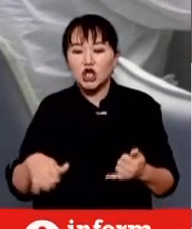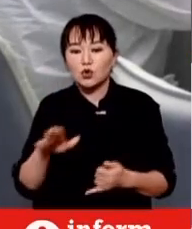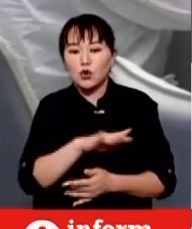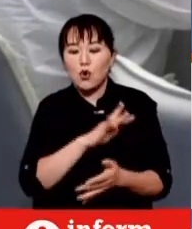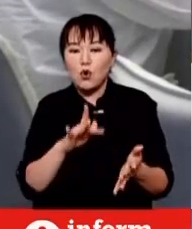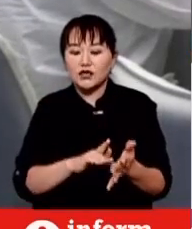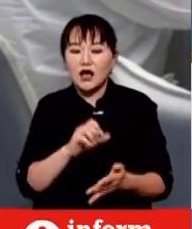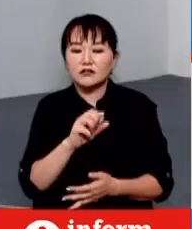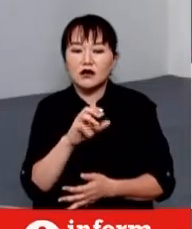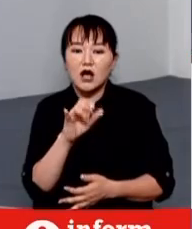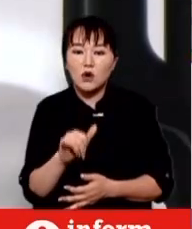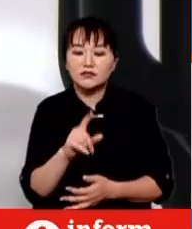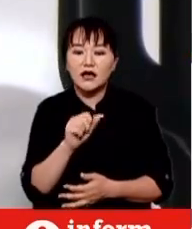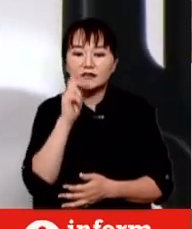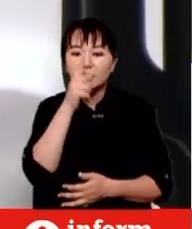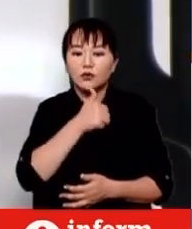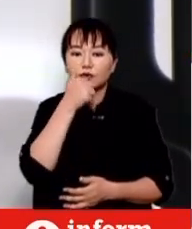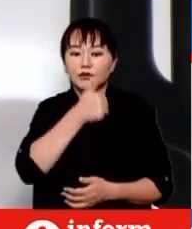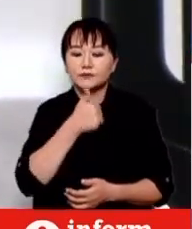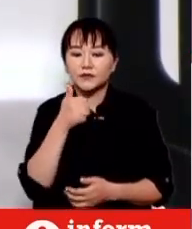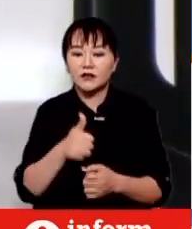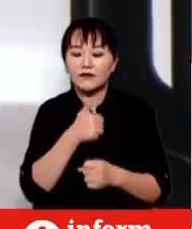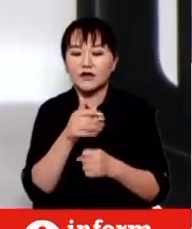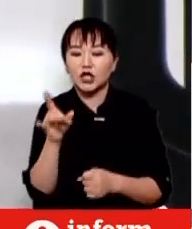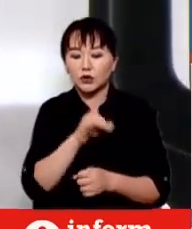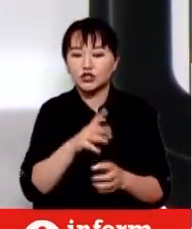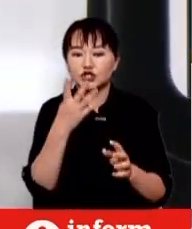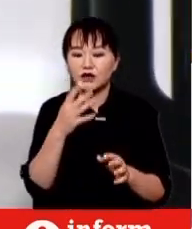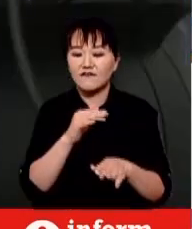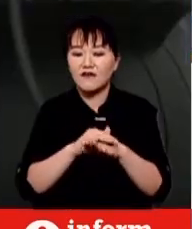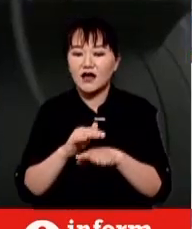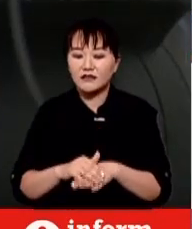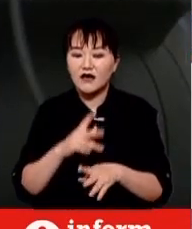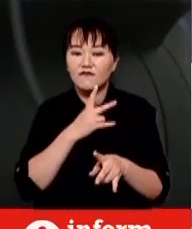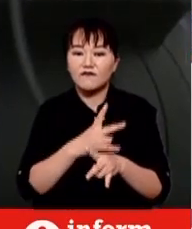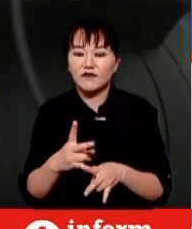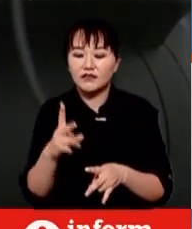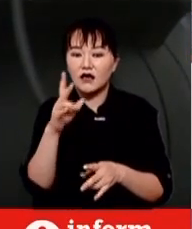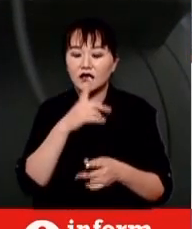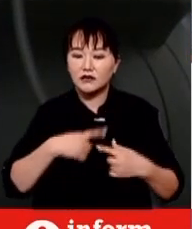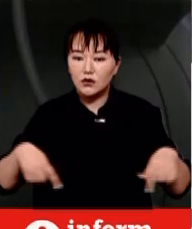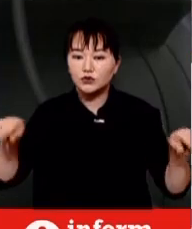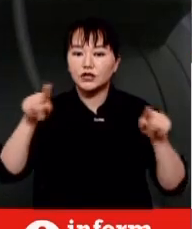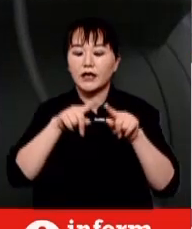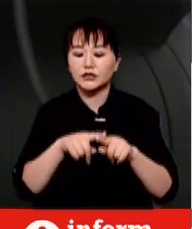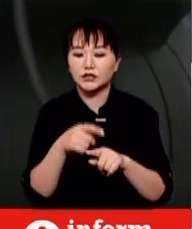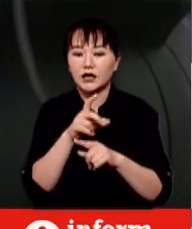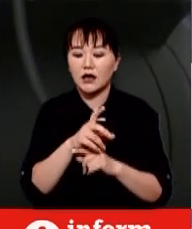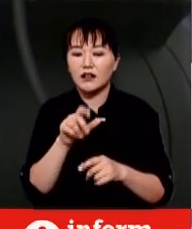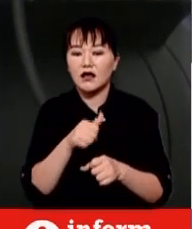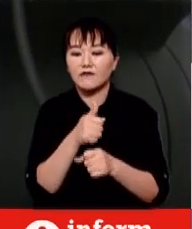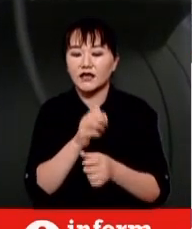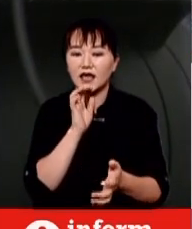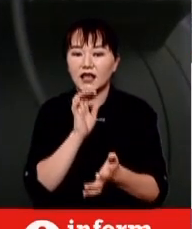города Атырау за 3 года. Глава региона назвал 4 фактора, наносящих вред окружающей среде. Основными источниками